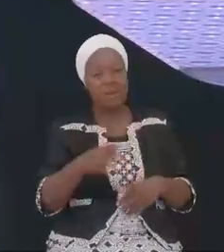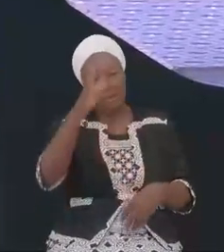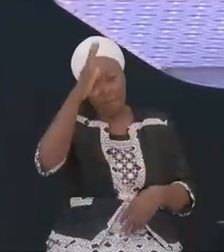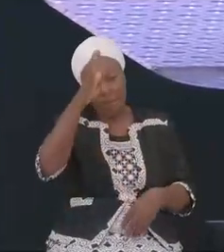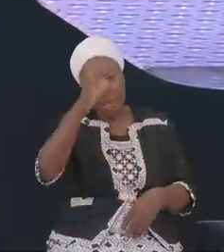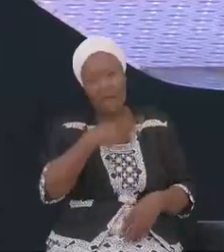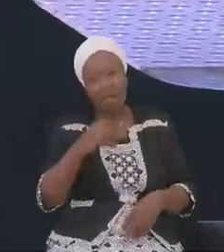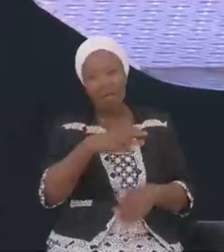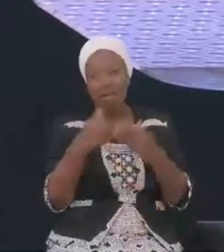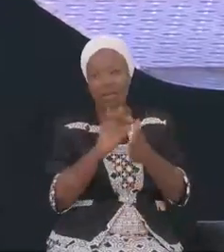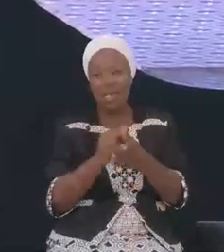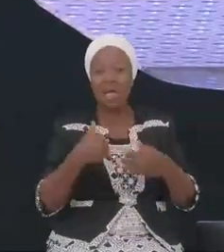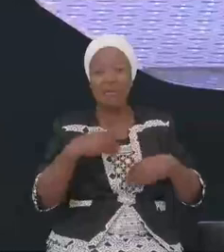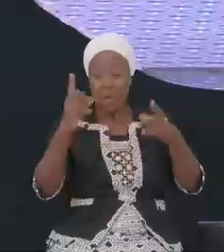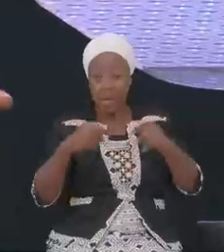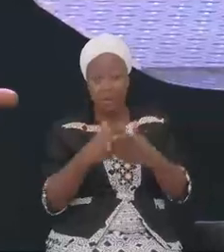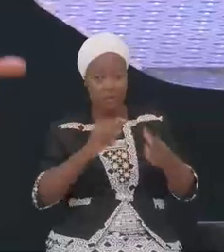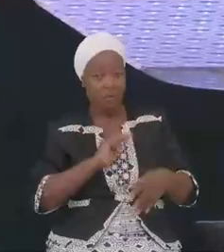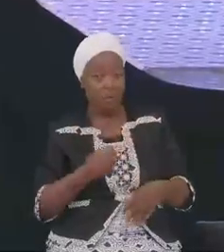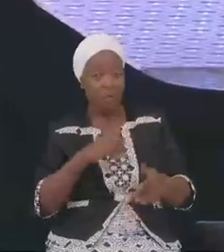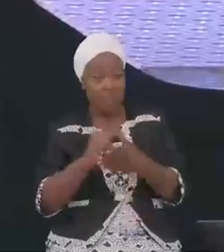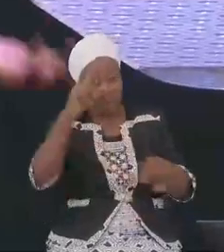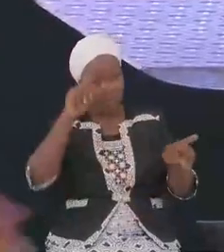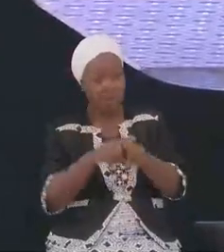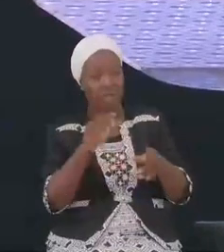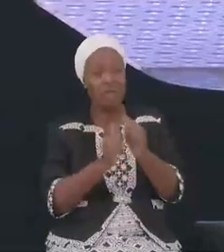ces prédécesseurs.